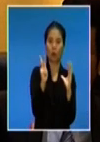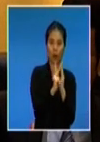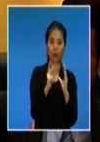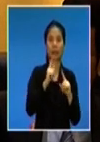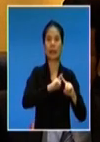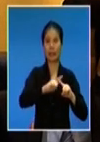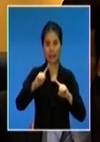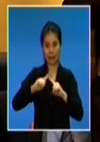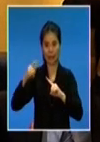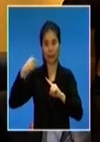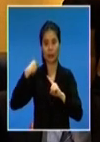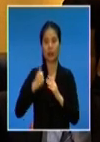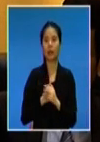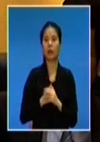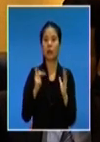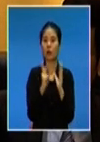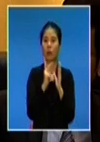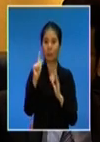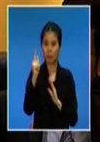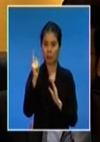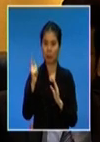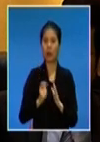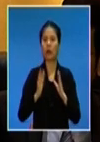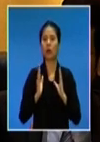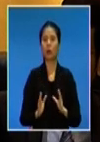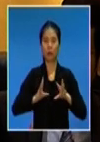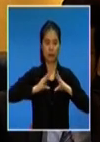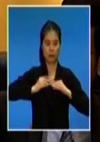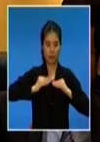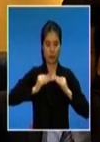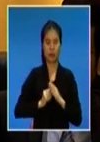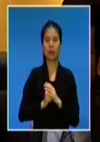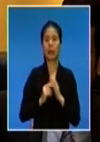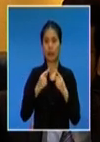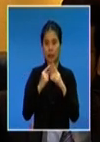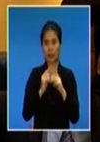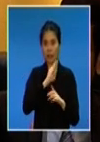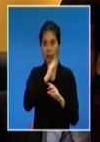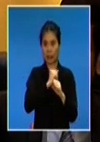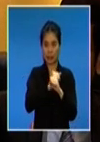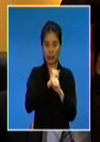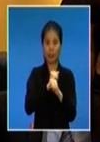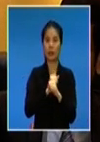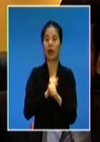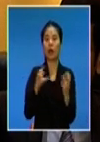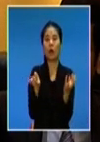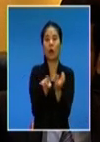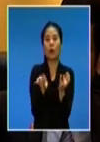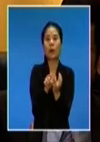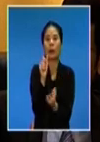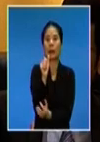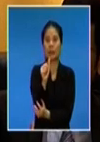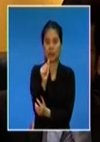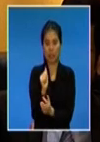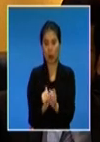ายความว่าเราสามารถจะใช้มาตรการใหม่ๆประชาชนจะยอมรับพอมันได้ผลแล้วเนี่ยให้เราขยายเท่ากับว่ามันเป็นอุบาย7วันเนี่